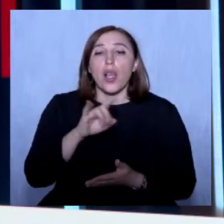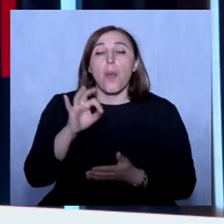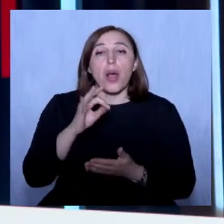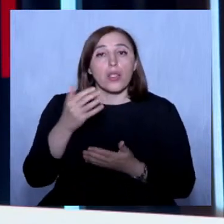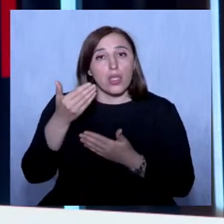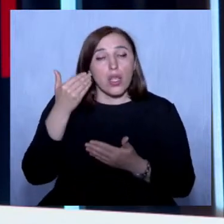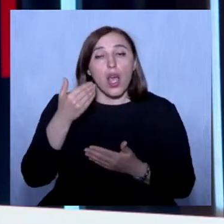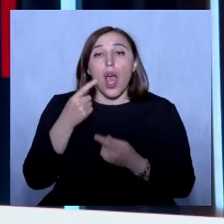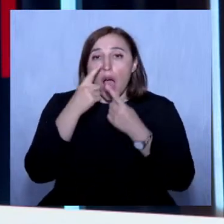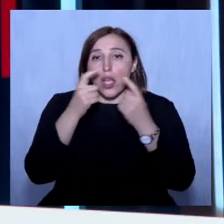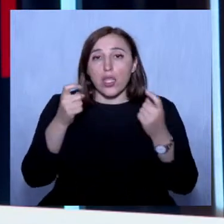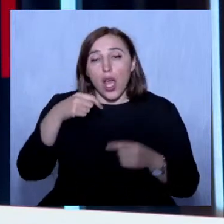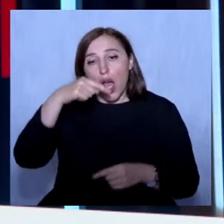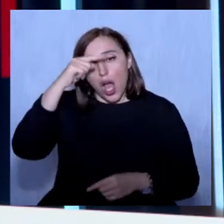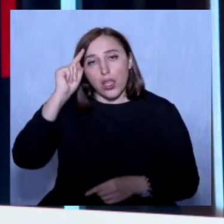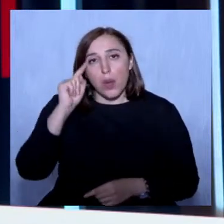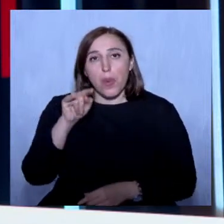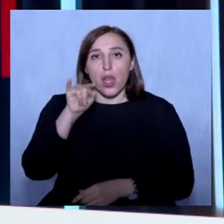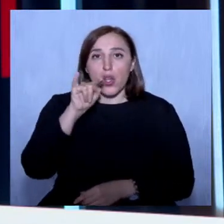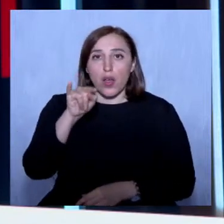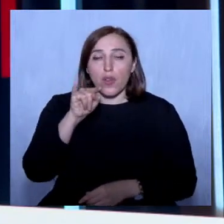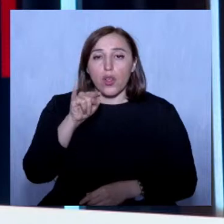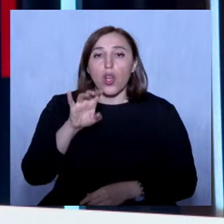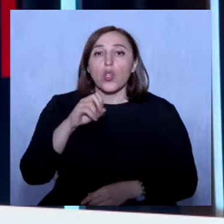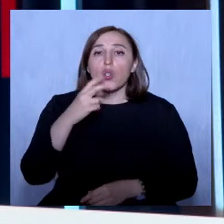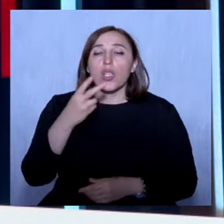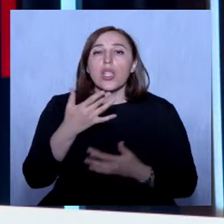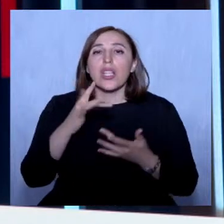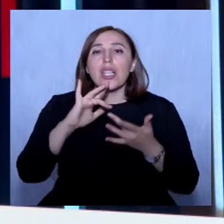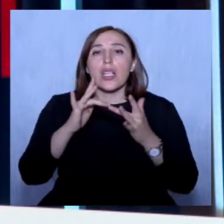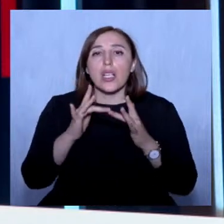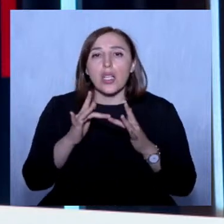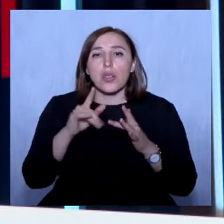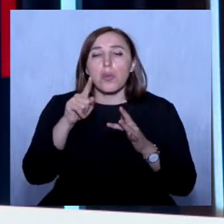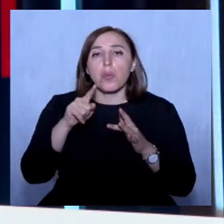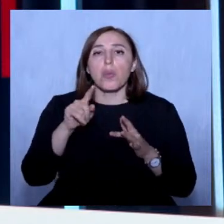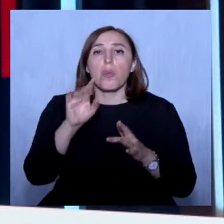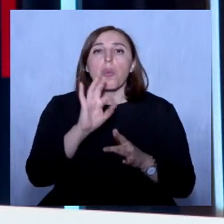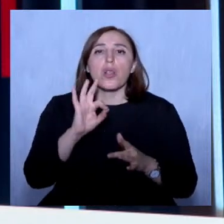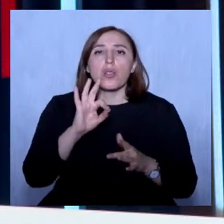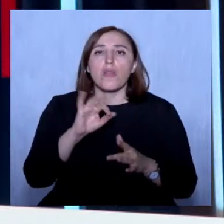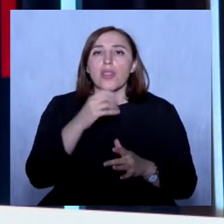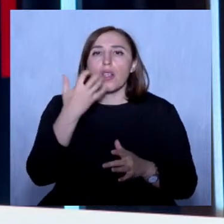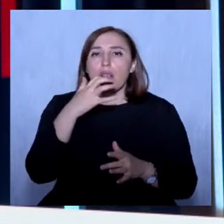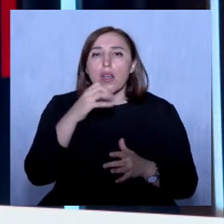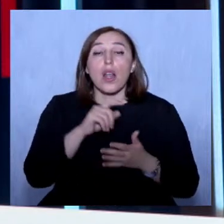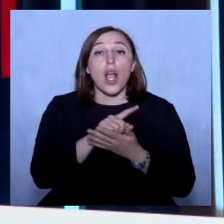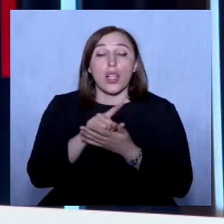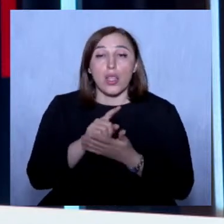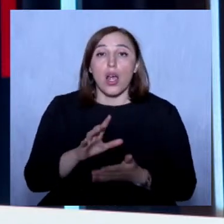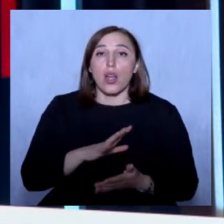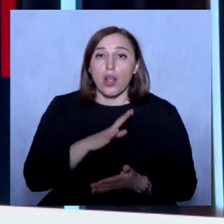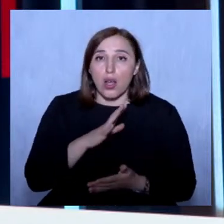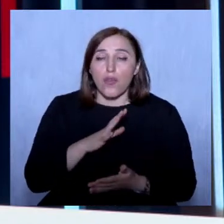հայտարարել էր ադրբեջանական ավիա ուղիները։ Սոցելական տարբերց անցերում սա թեր կնարգում էրի պաճար է տարձել։